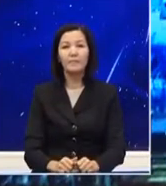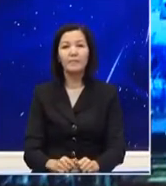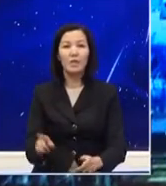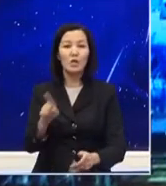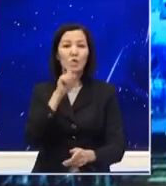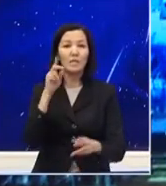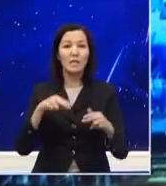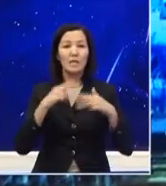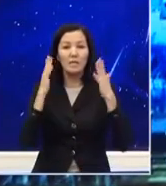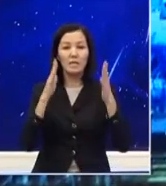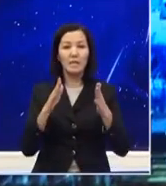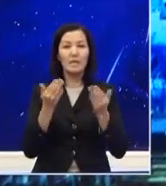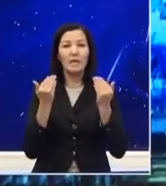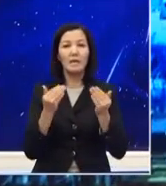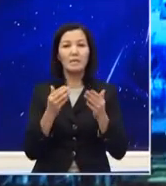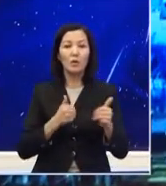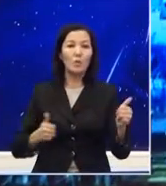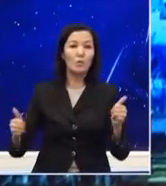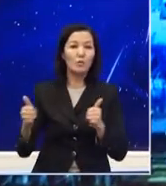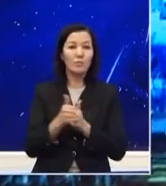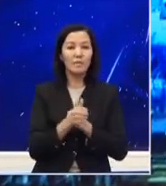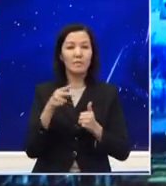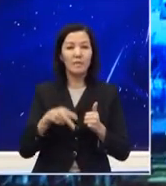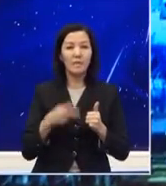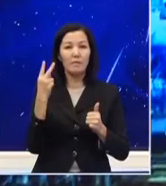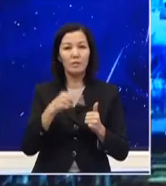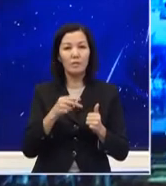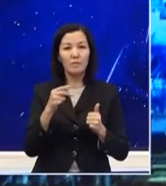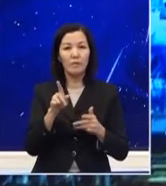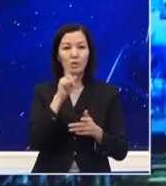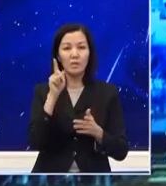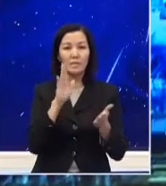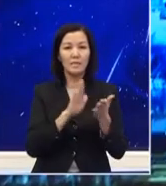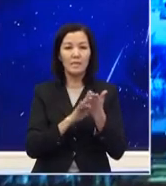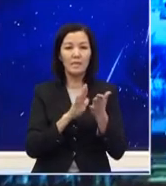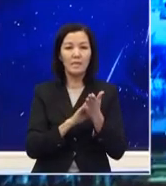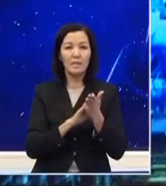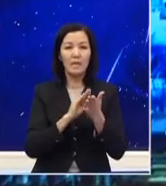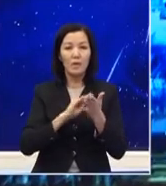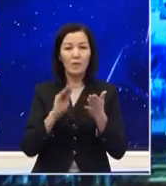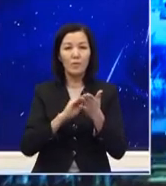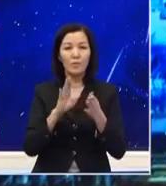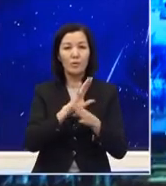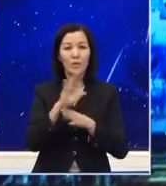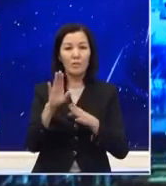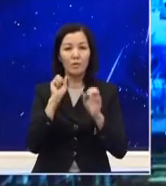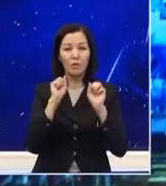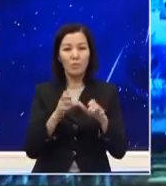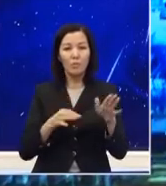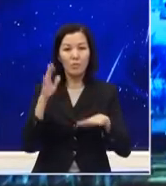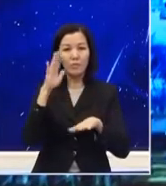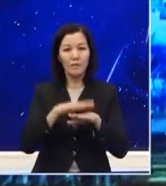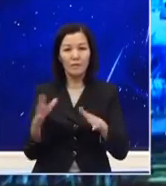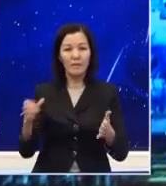Жетісулық жастар назарына өңірде көшбасшы 2020 жастар сыйлығына өтініштер қабылданып жатыр. Облыс әкімі тағайындаған дәстүрлі